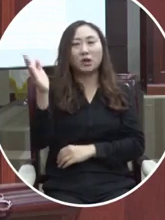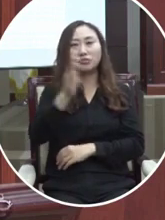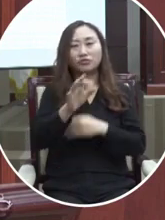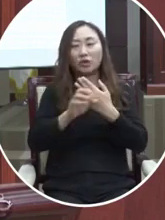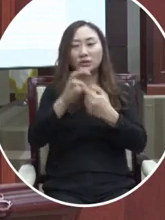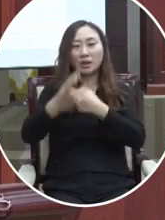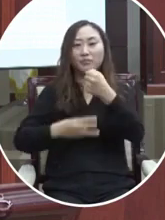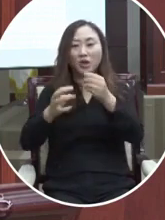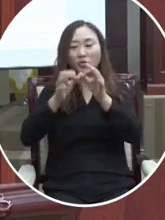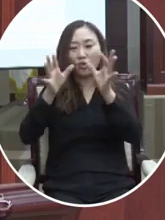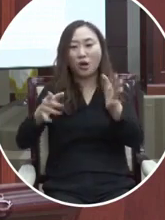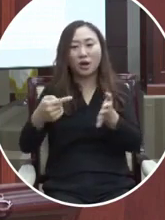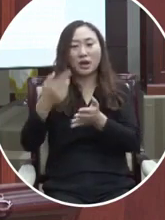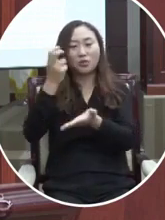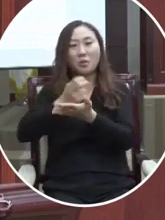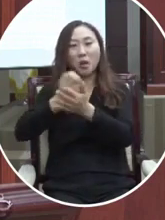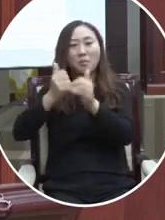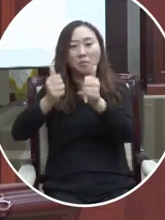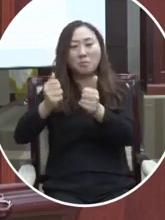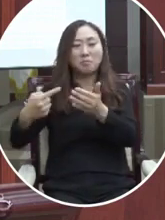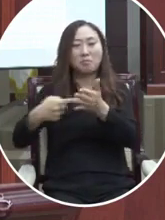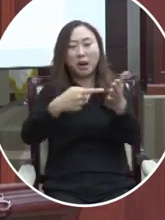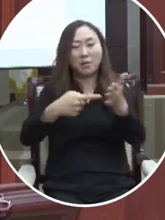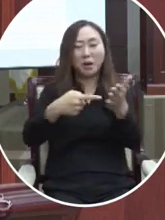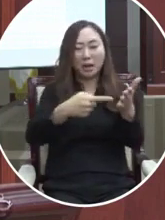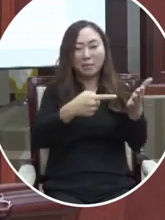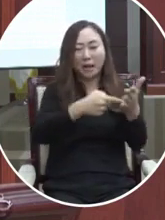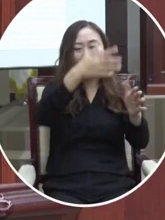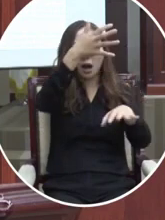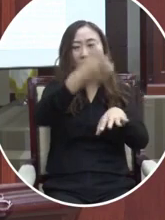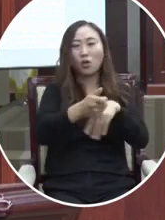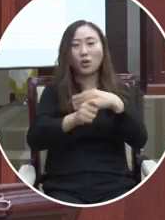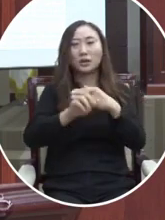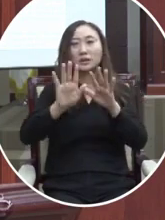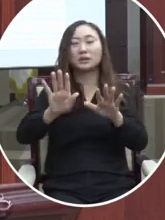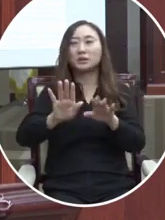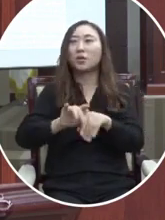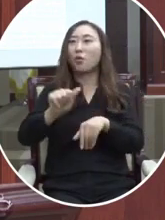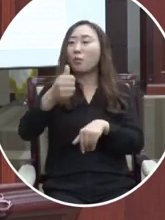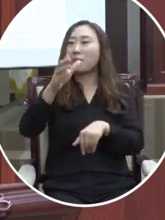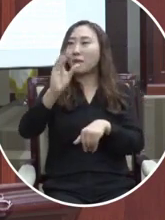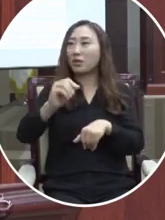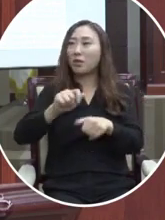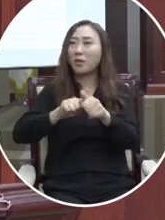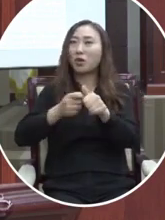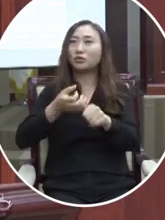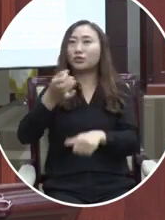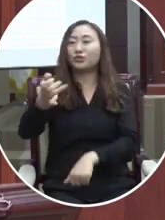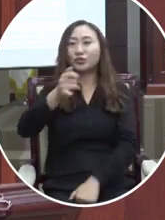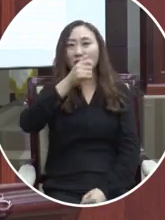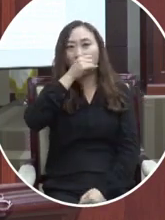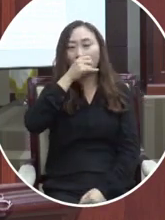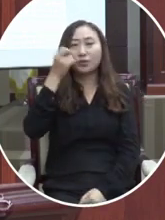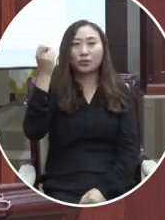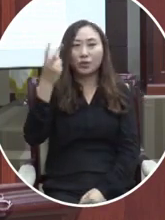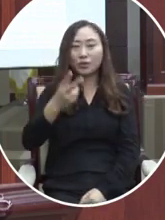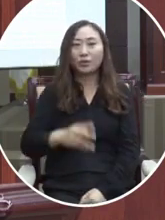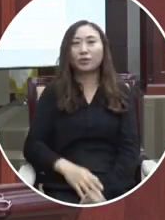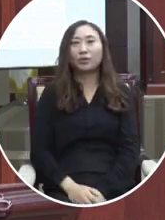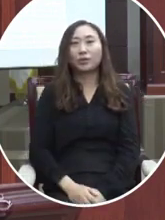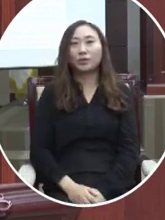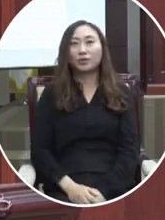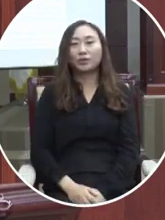진행되었으며 최근 500만 원 벌금이 확정되었습니다. 비신고센터에 접수된 민원